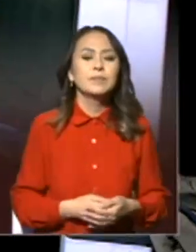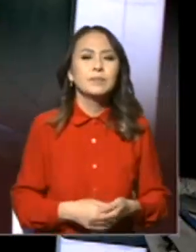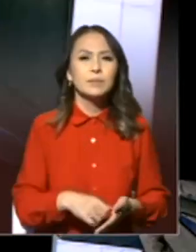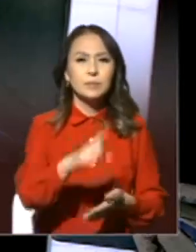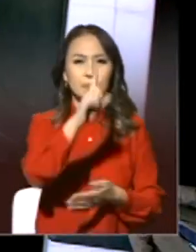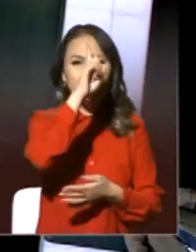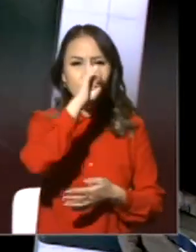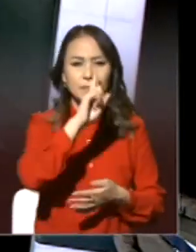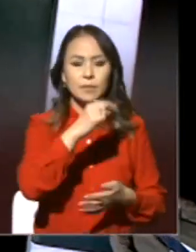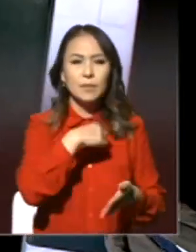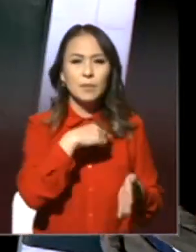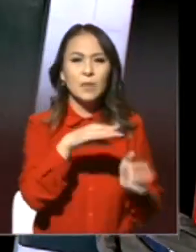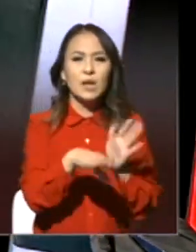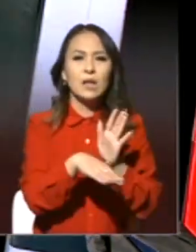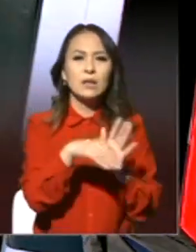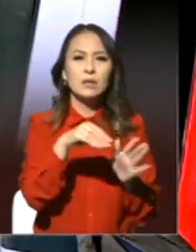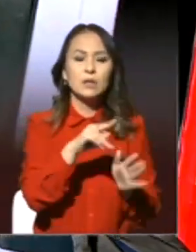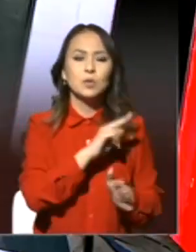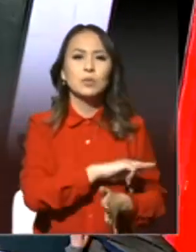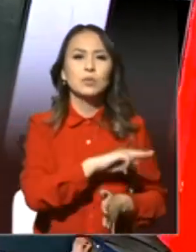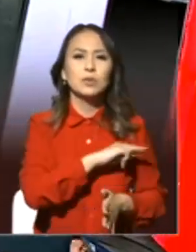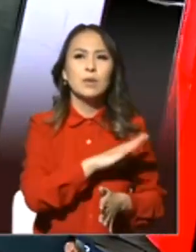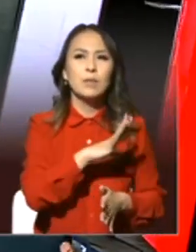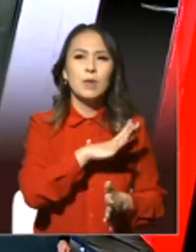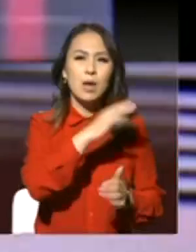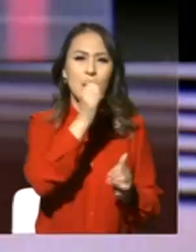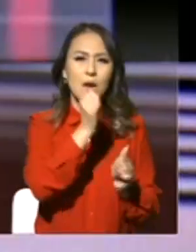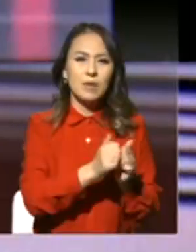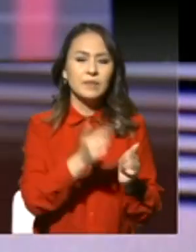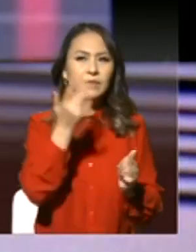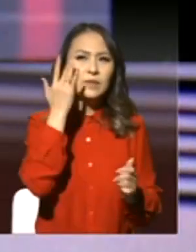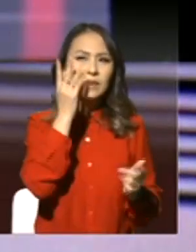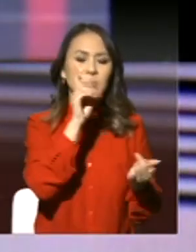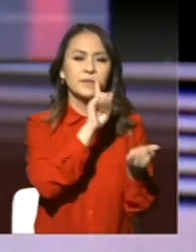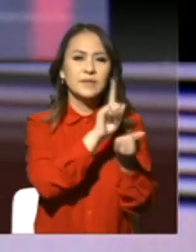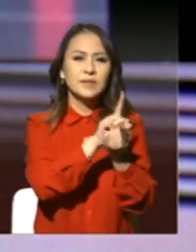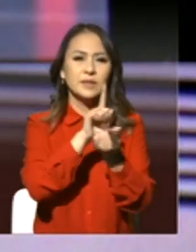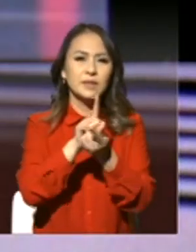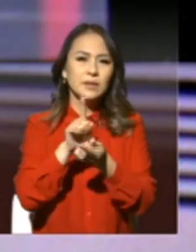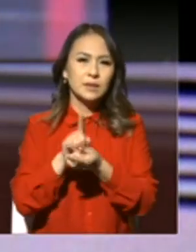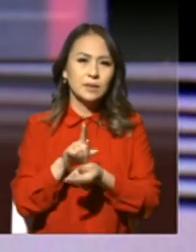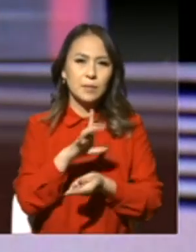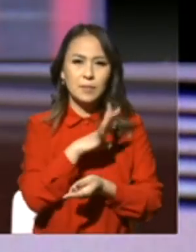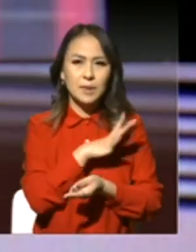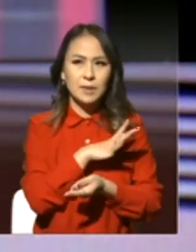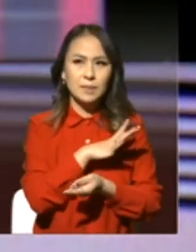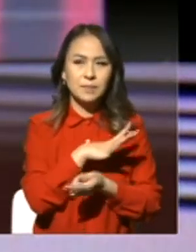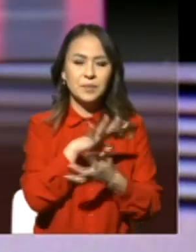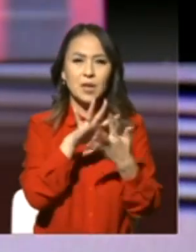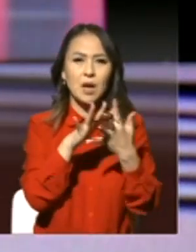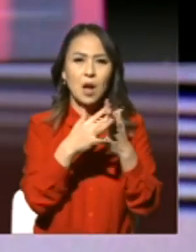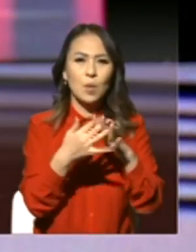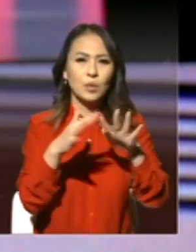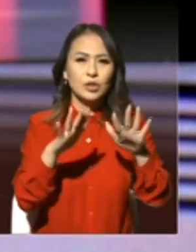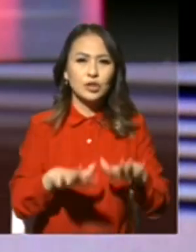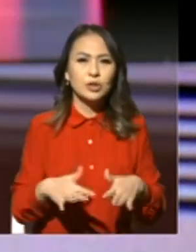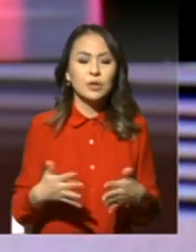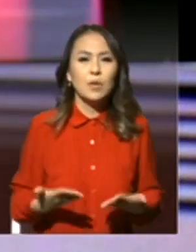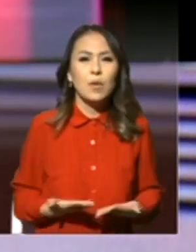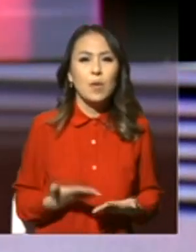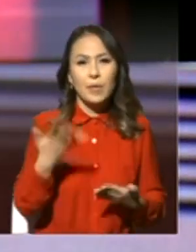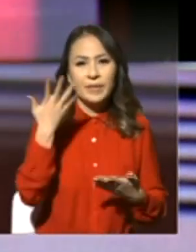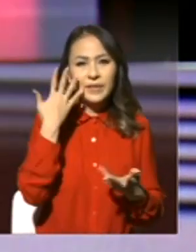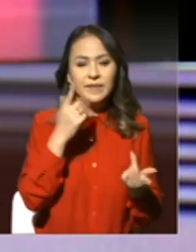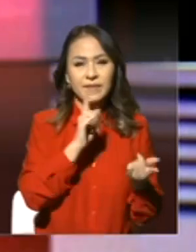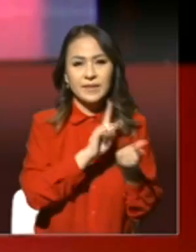сайлау жұмыстарымен жұмыс жасадым. Әр күні кездесу жасадық. Сосын осы ауылдық жерде кездескен кезде барлығы